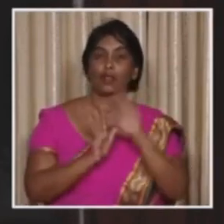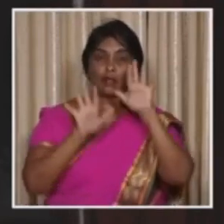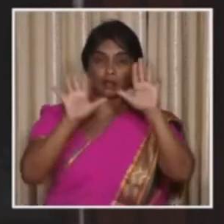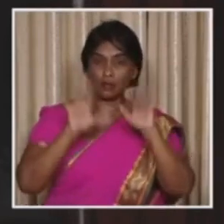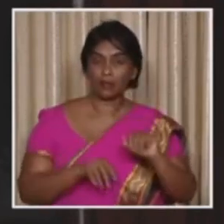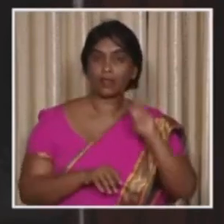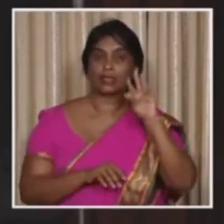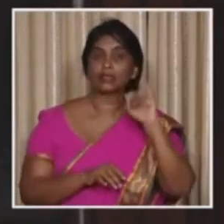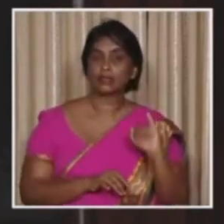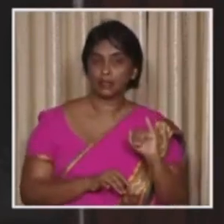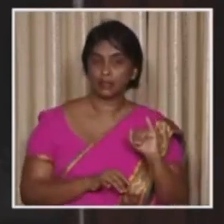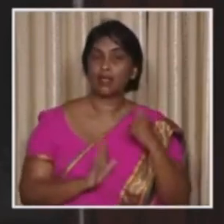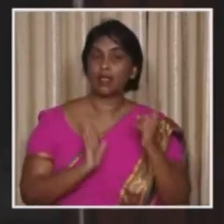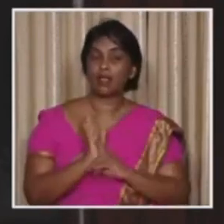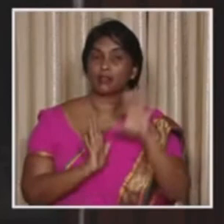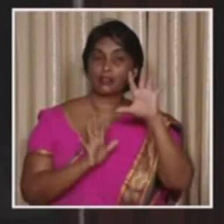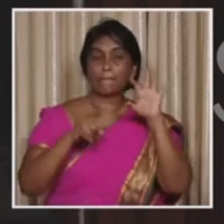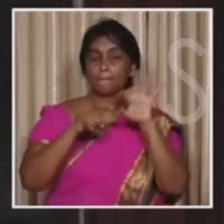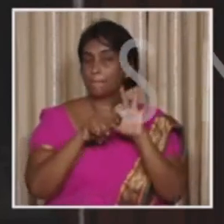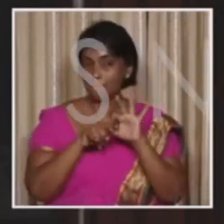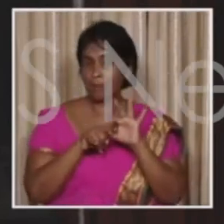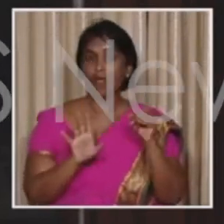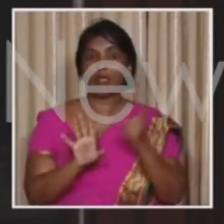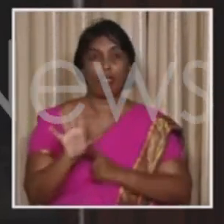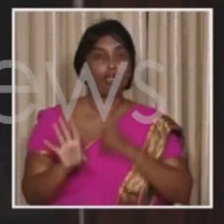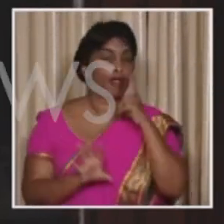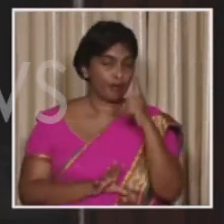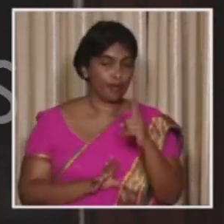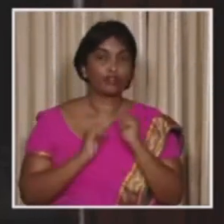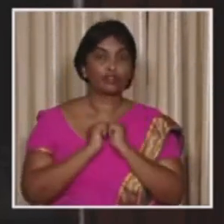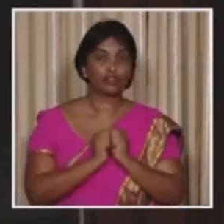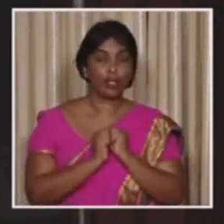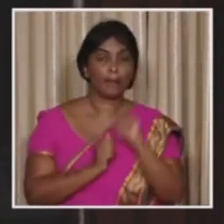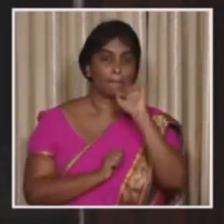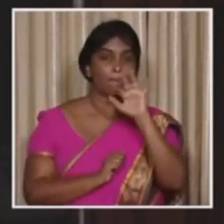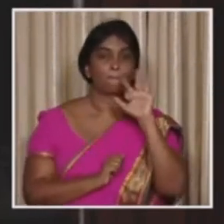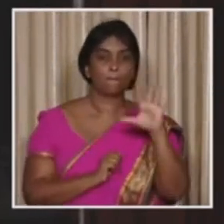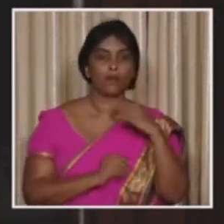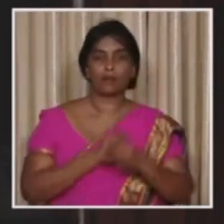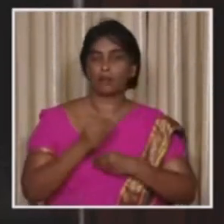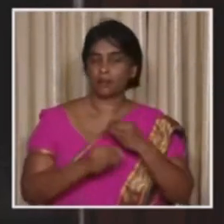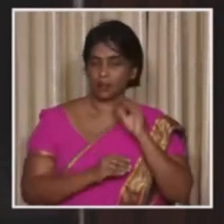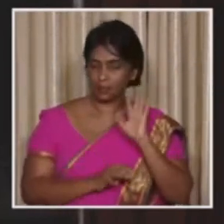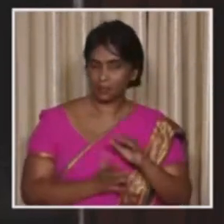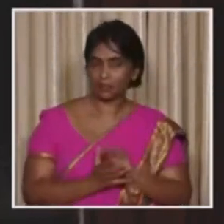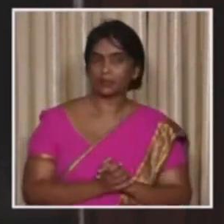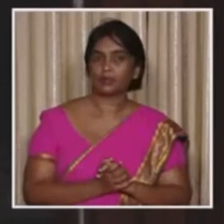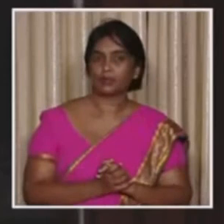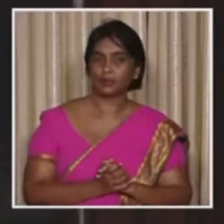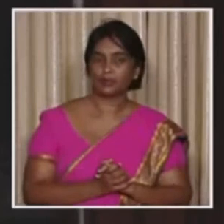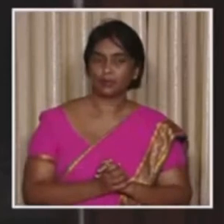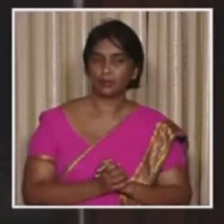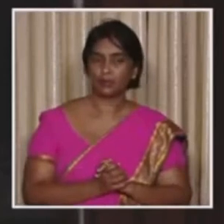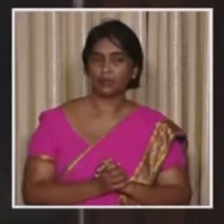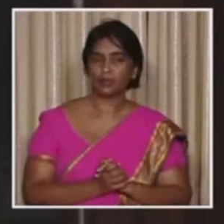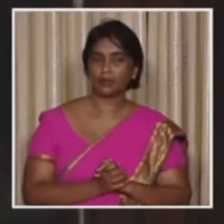9036යි. ලක්ෂ 5න් බෙදුවාම අවුරුද්දට රැකියා 55යි අපි උත්පාදනය කරන්න ඕනේ. තව විනාඩි 2ක්